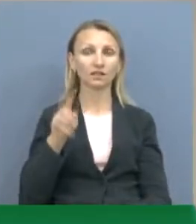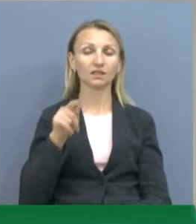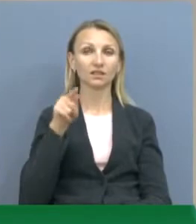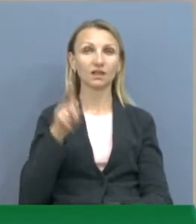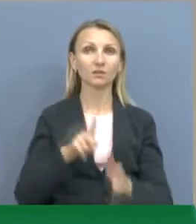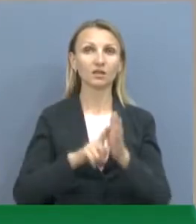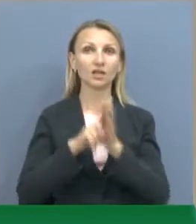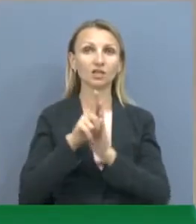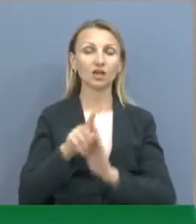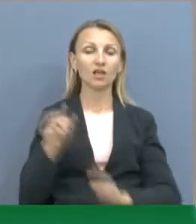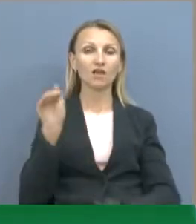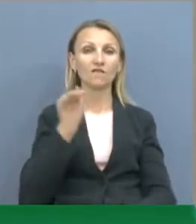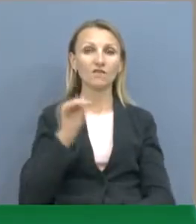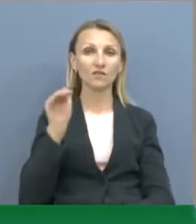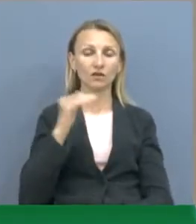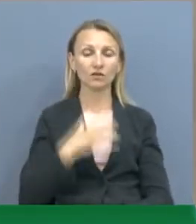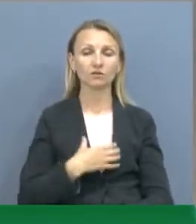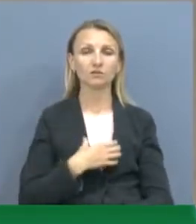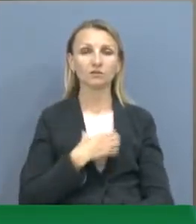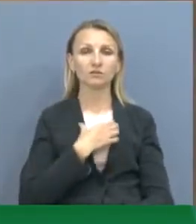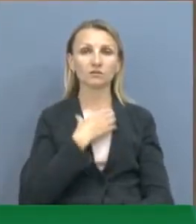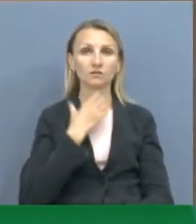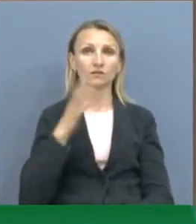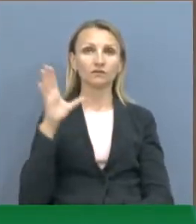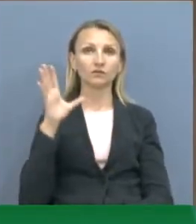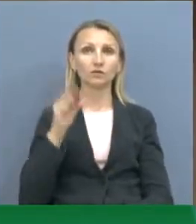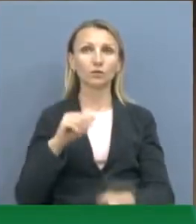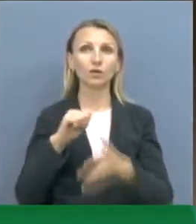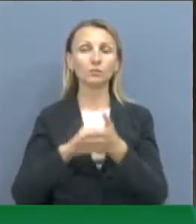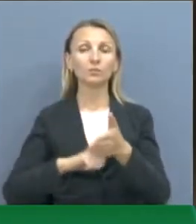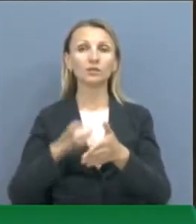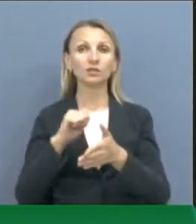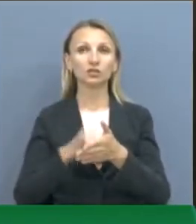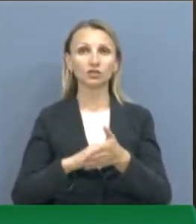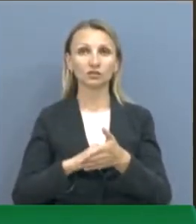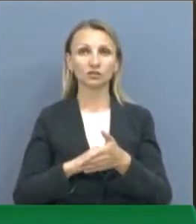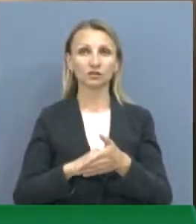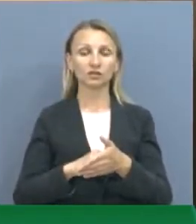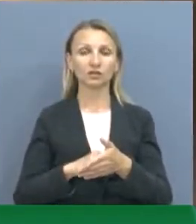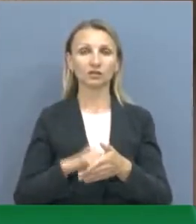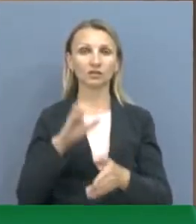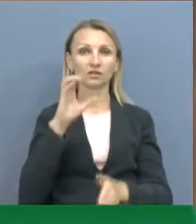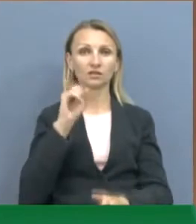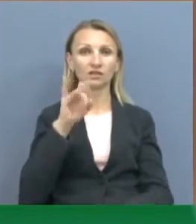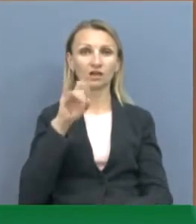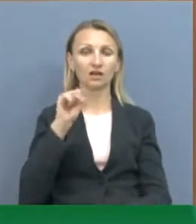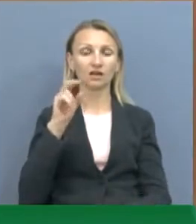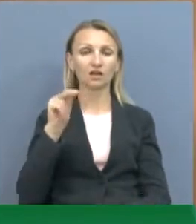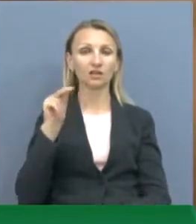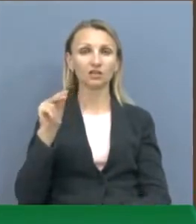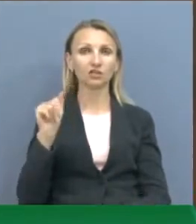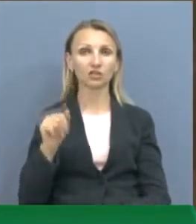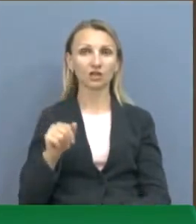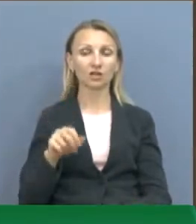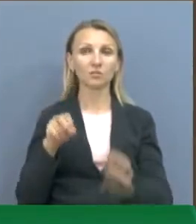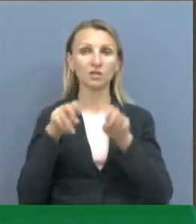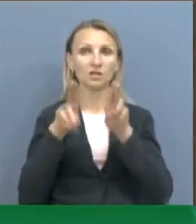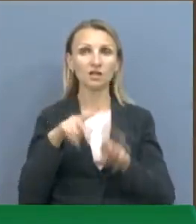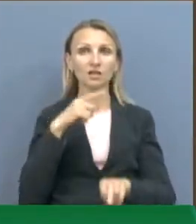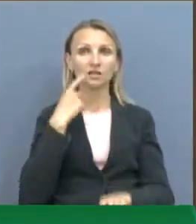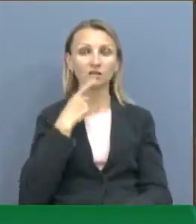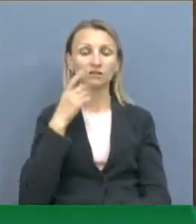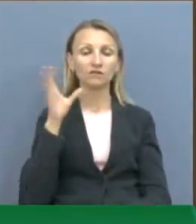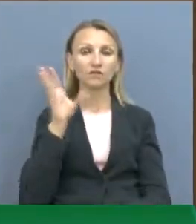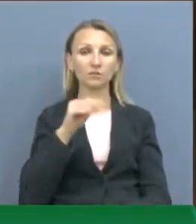начала февраля объявлено чрезвычайное положение, и причина – нет, не коронавирус, саранча. Специалисты утверждают, что